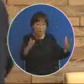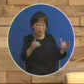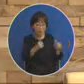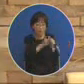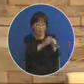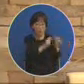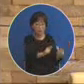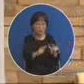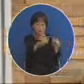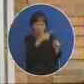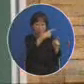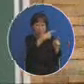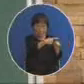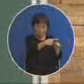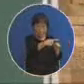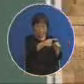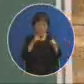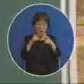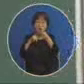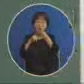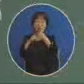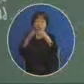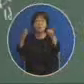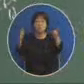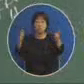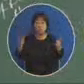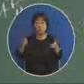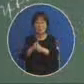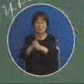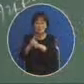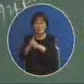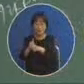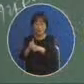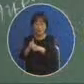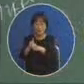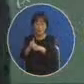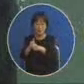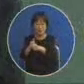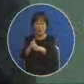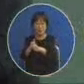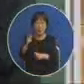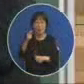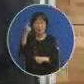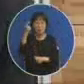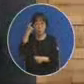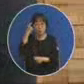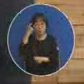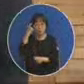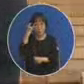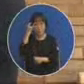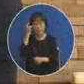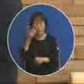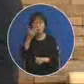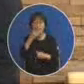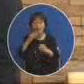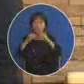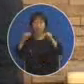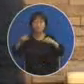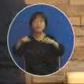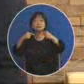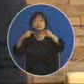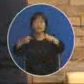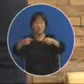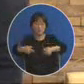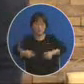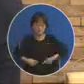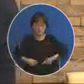이 언약의 중심으로 역사를 하기 시작하더라. They lived their life walk of faith centered on the tabernacle, and because they had to go into Canaan land, we see then the Ark of the Covenant begins to reveal its